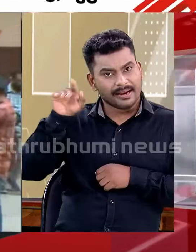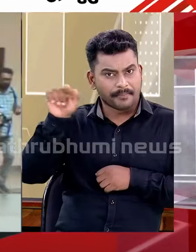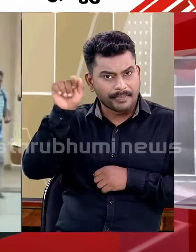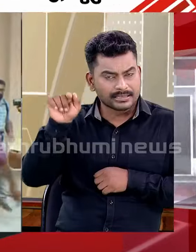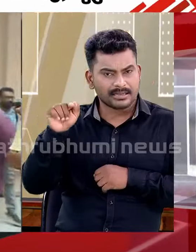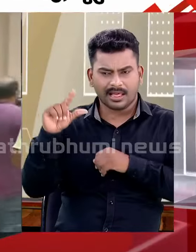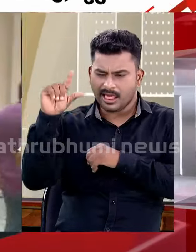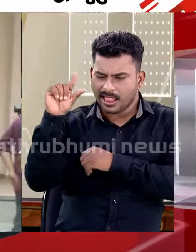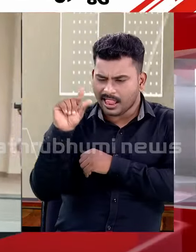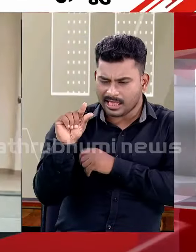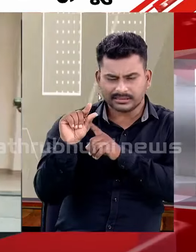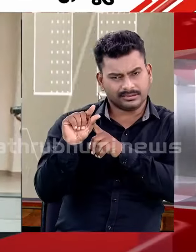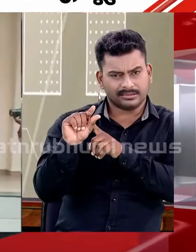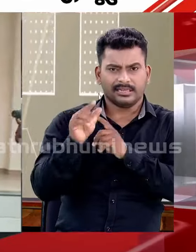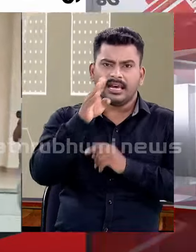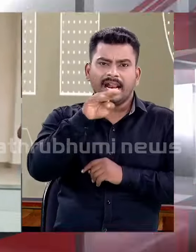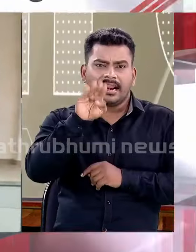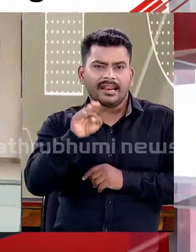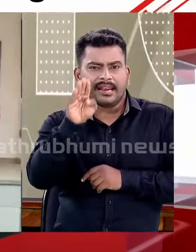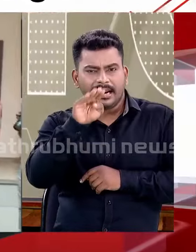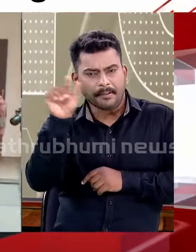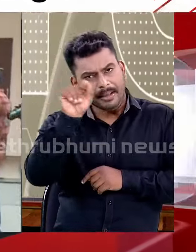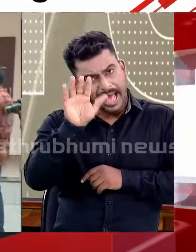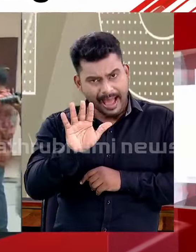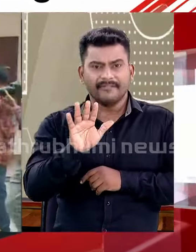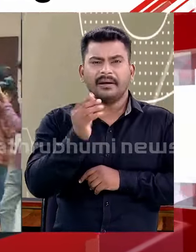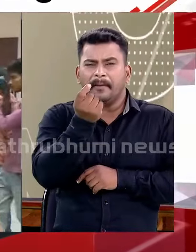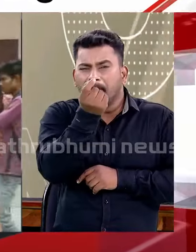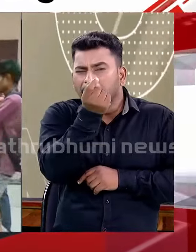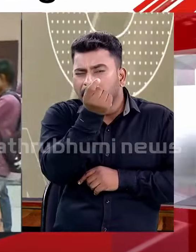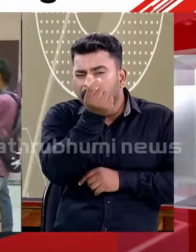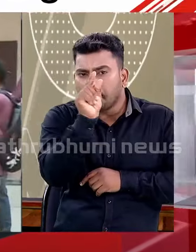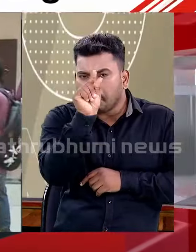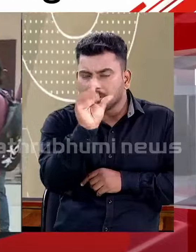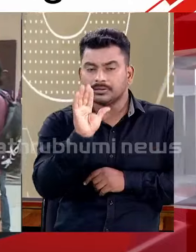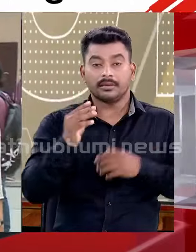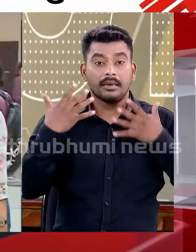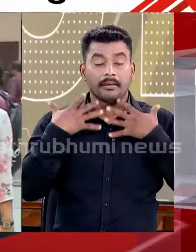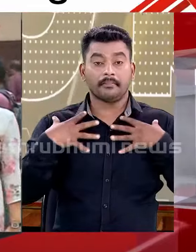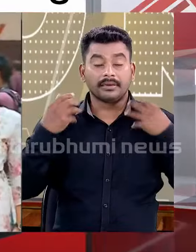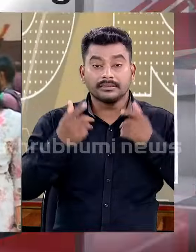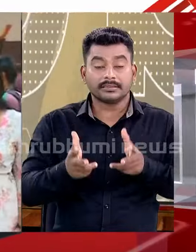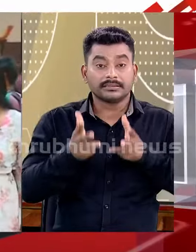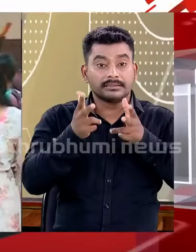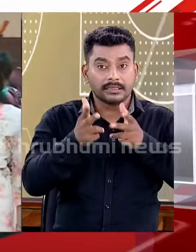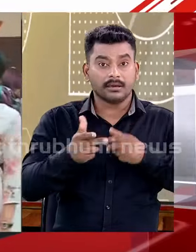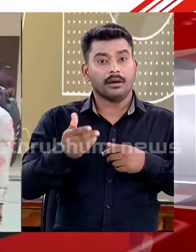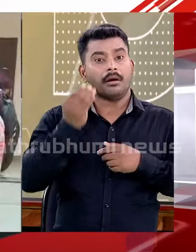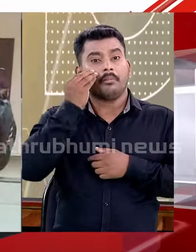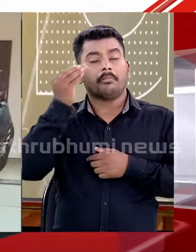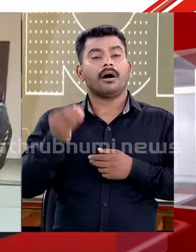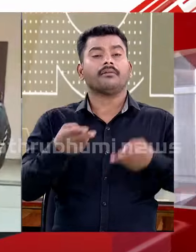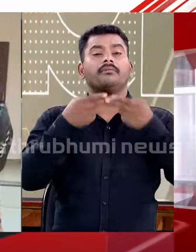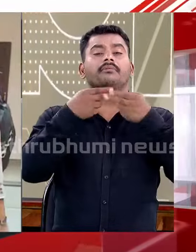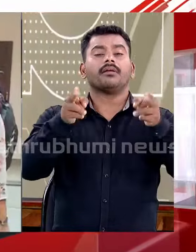ചോദ്യം മാധ്യമപ്രവർത്തകരുടെ ഭാഗത്തുനിന്നുണ്ടായി. പക്ഷേ മന്ത്രി പറഞ്ഞത് അങ്ങനെ ഒരു പ്രവണതയില്ല, വാരിക്കോരി കുട്ടികൾക്ക് മാർക്ക് കൊടുത്തിട്ടില്ല. അപ്പോൾ ഒരു